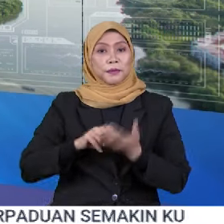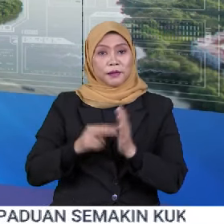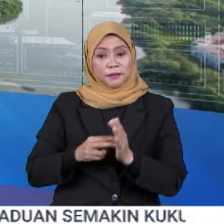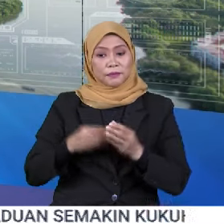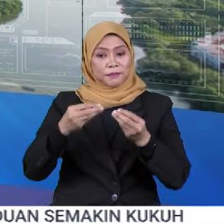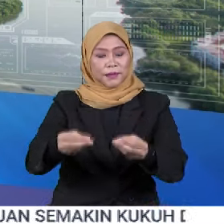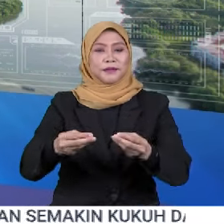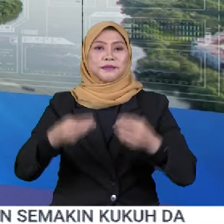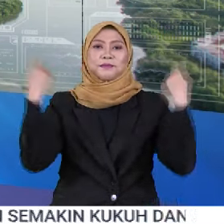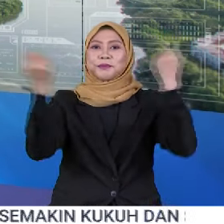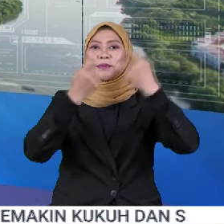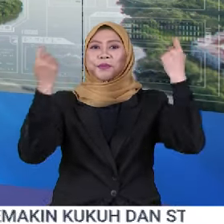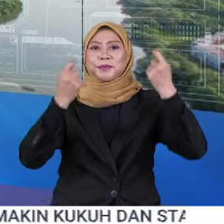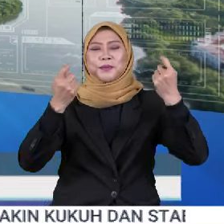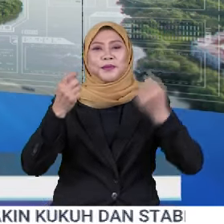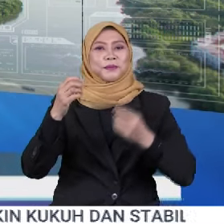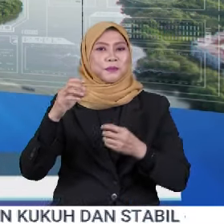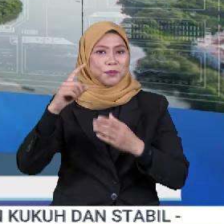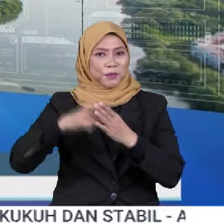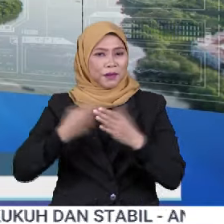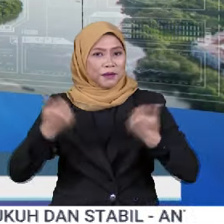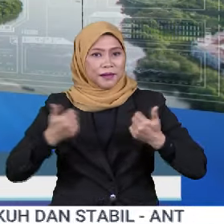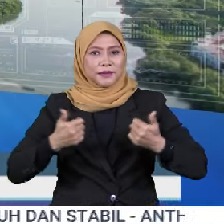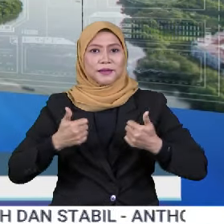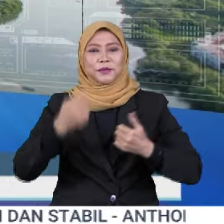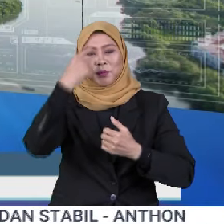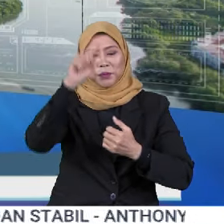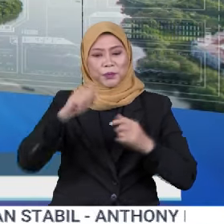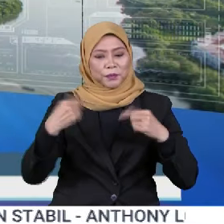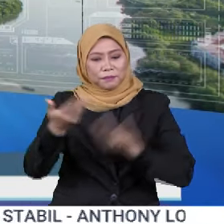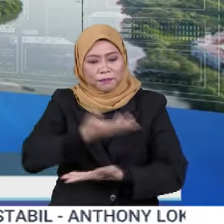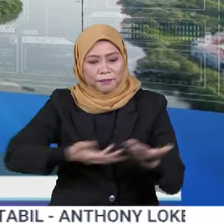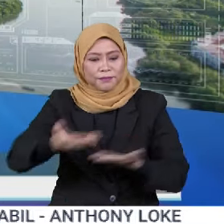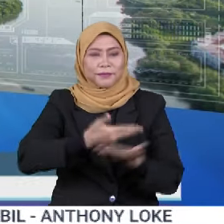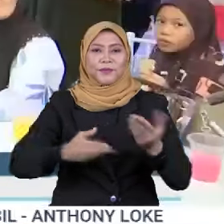drivean Syawal malah menjadi ruang menyantuni golongan memerlukan